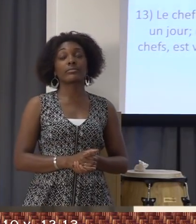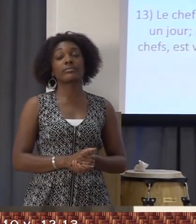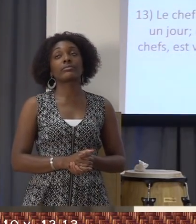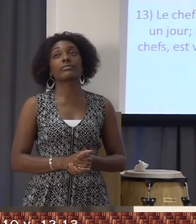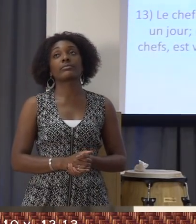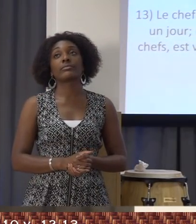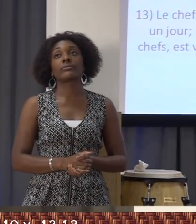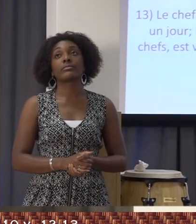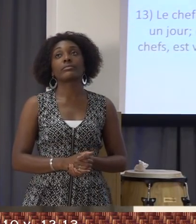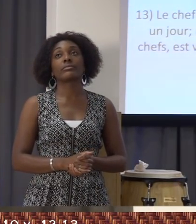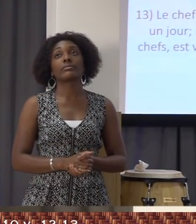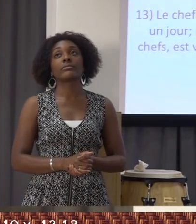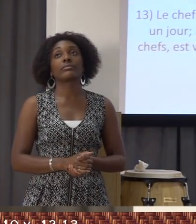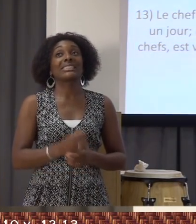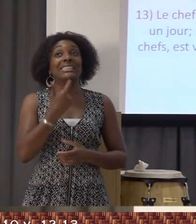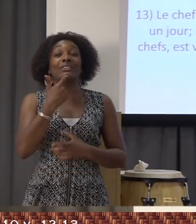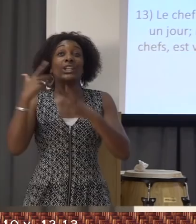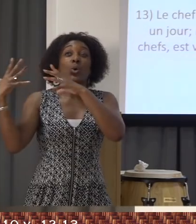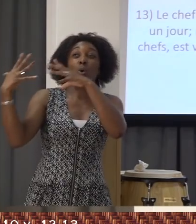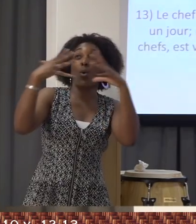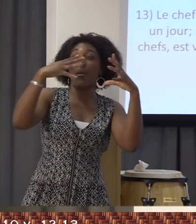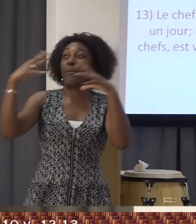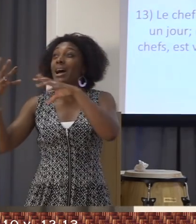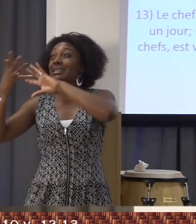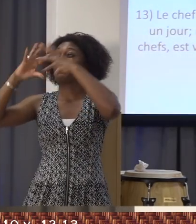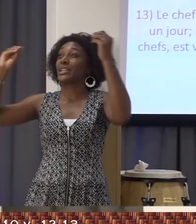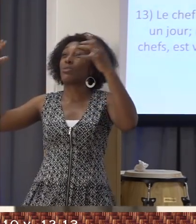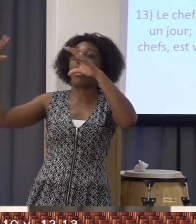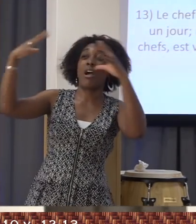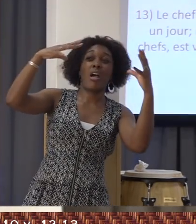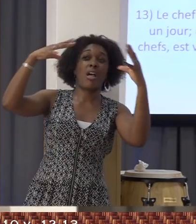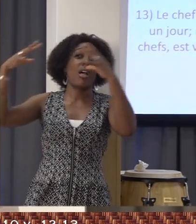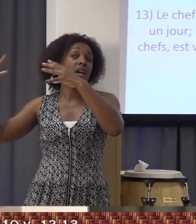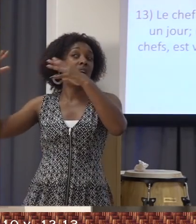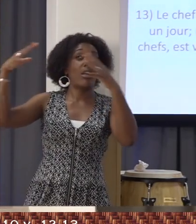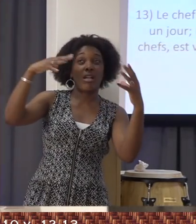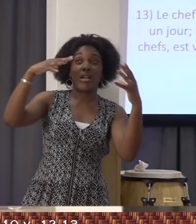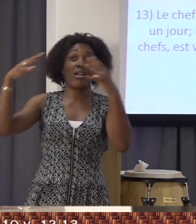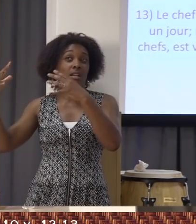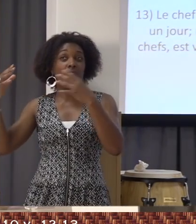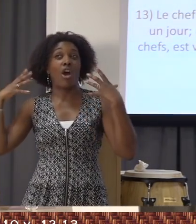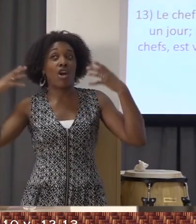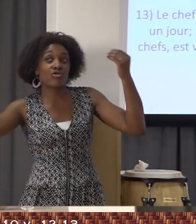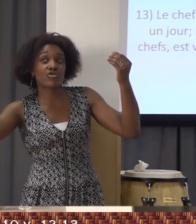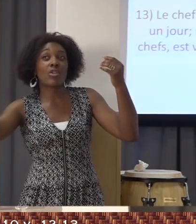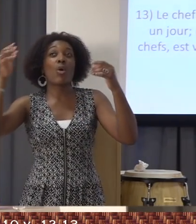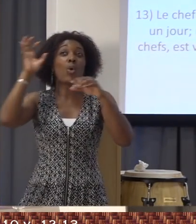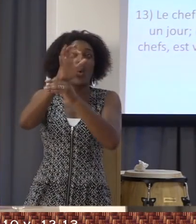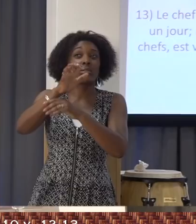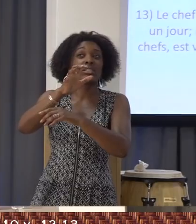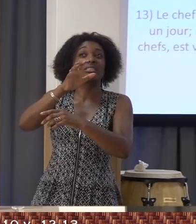spirituelle, l'esprit ou la divinité à laquelle le royaume de Perse ou l'empire de Perse a été